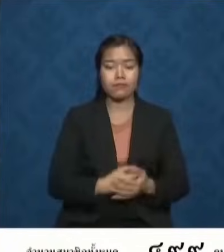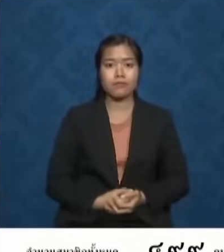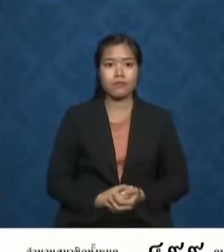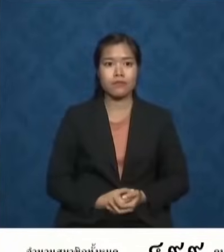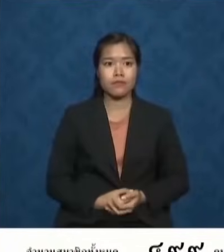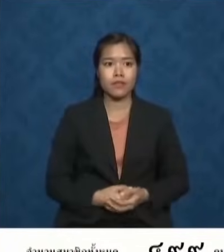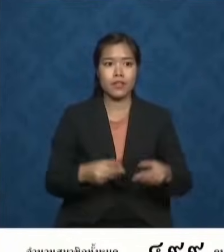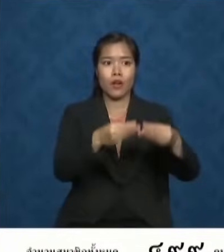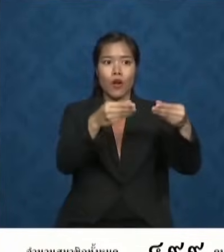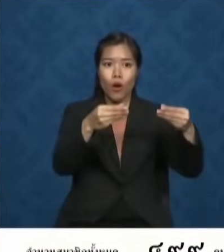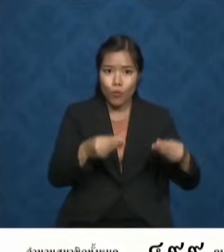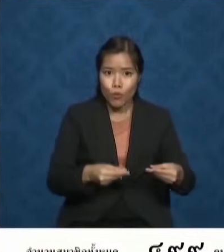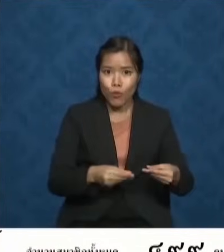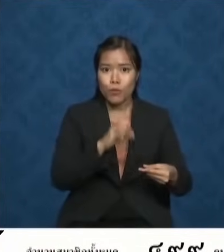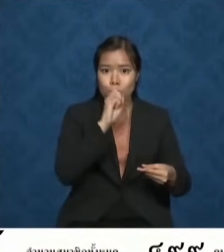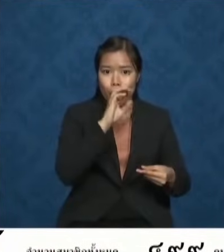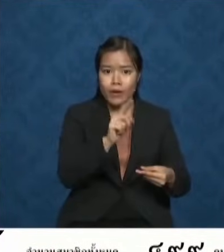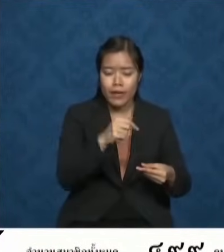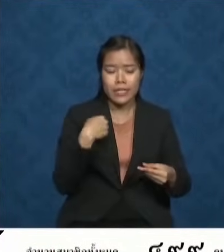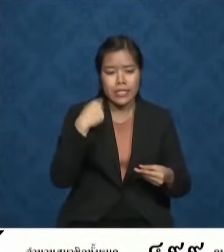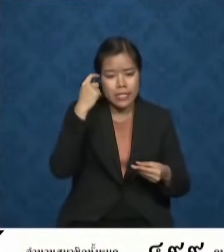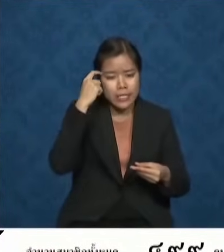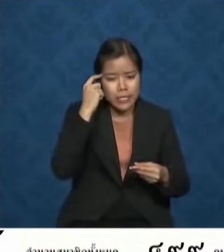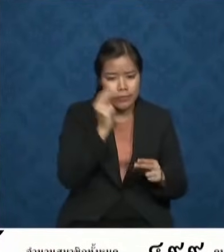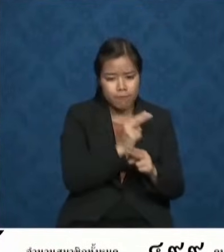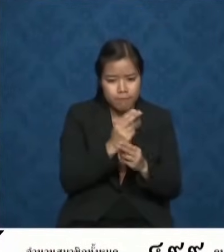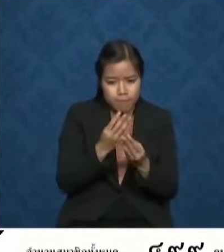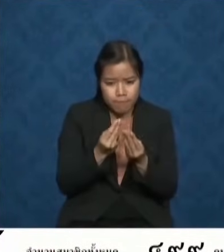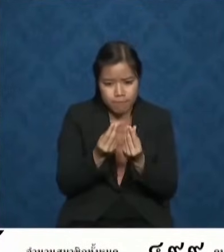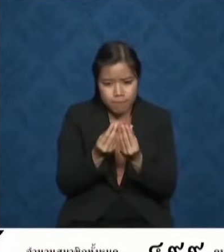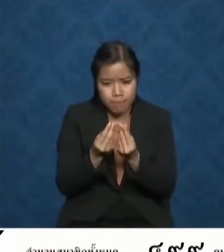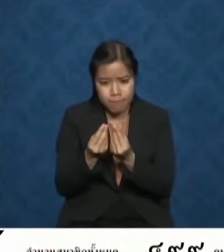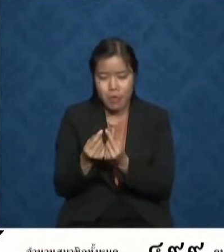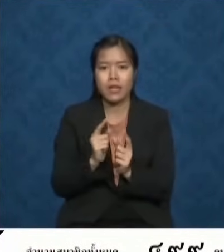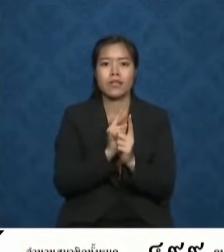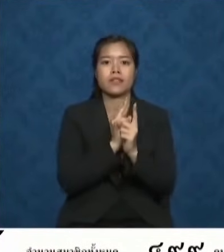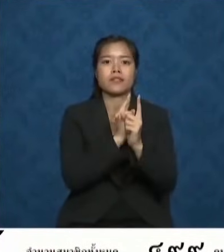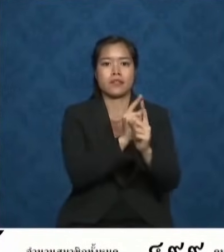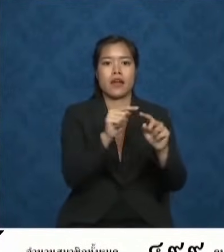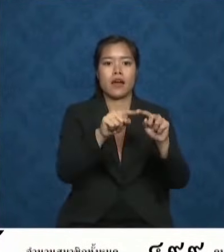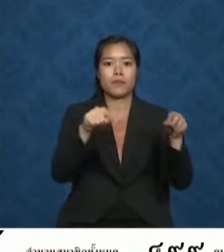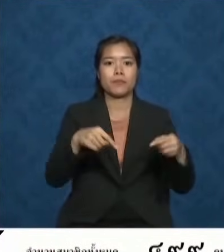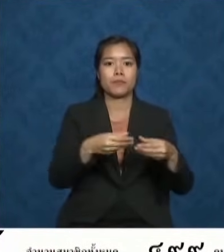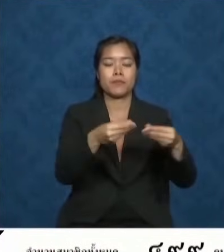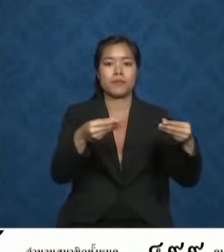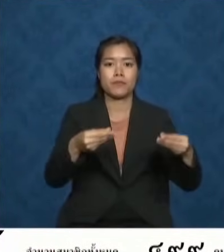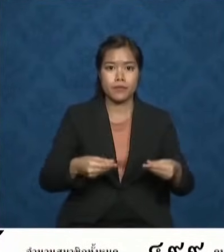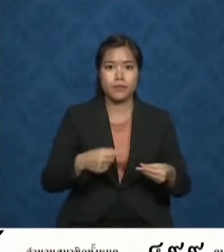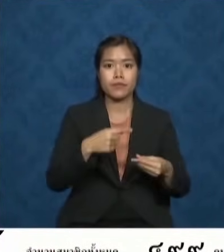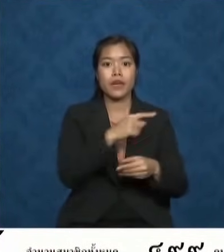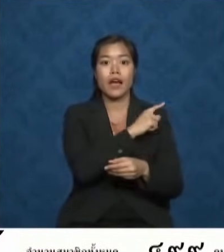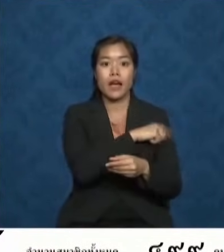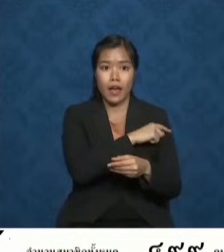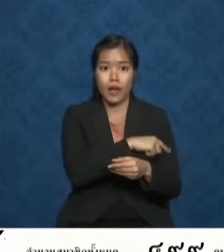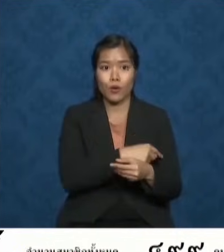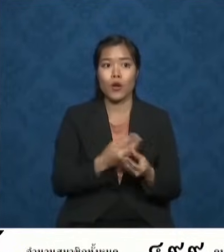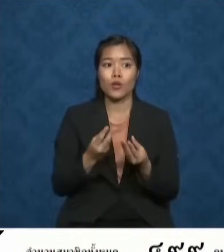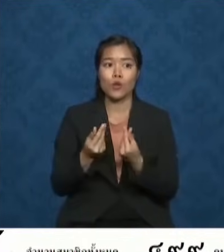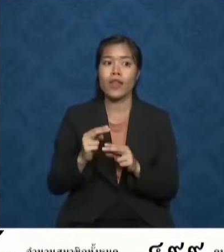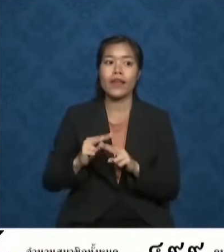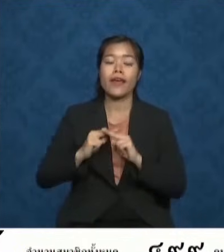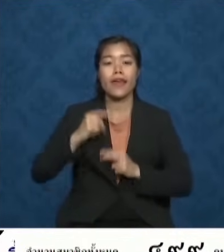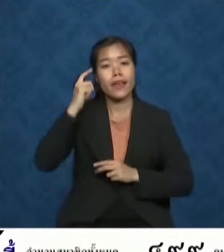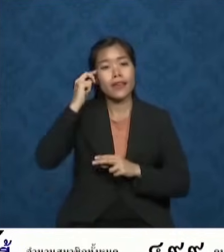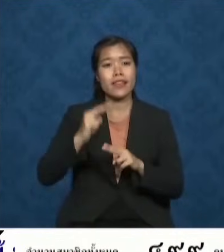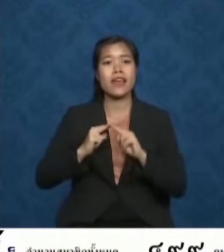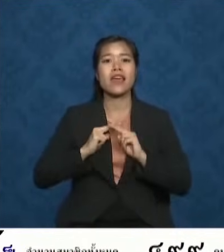ข้อมูลเขียนอย่างไรผมคำนวณคิดให้ดูตามรูปเล่มนะครับไม่ใช่ที่ผมปั้นแต่งตัวเลขขึ้นมาแ